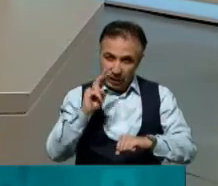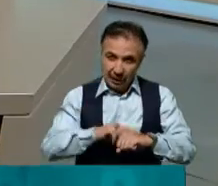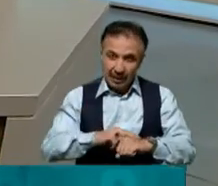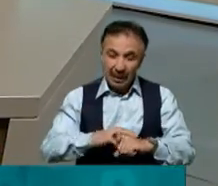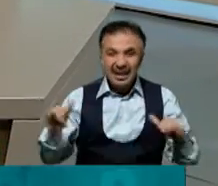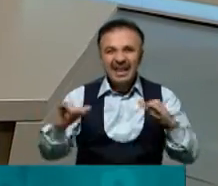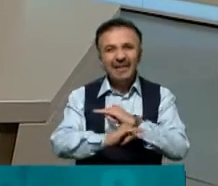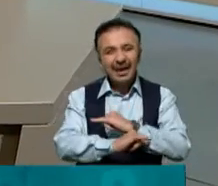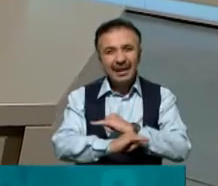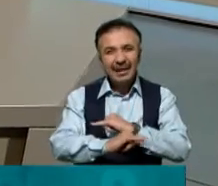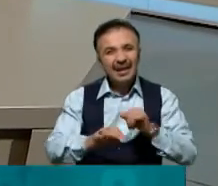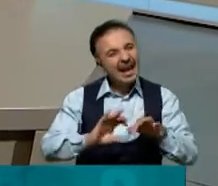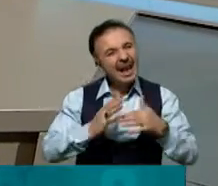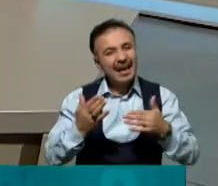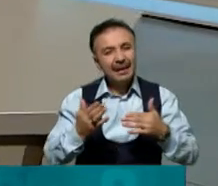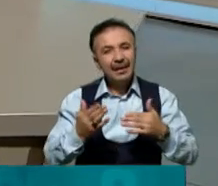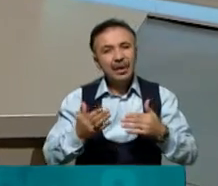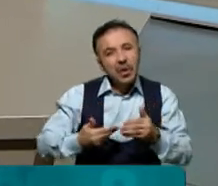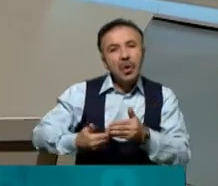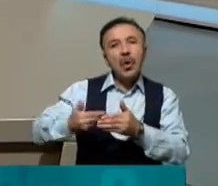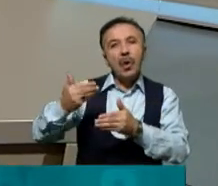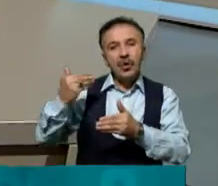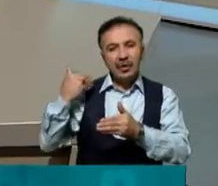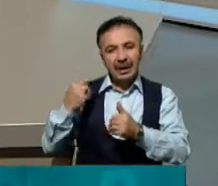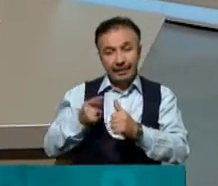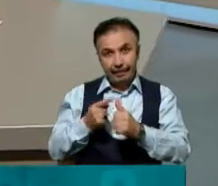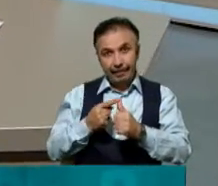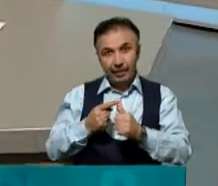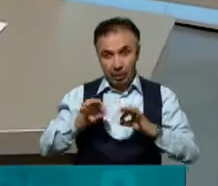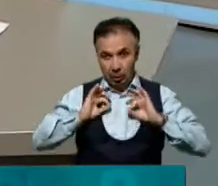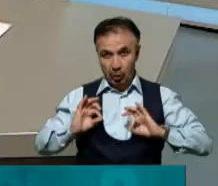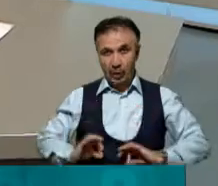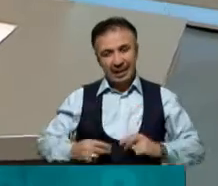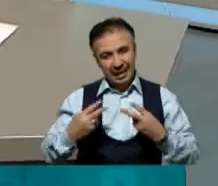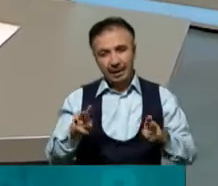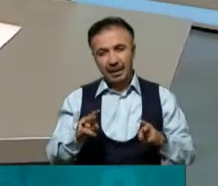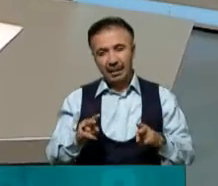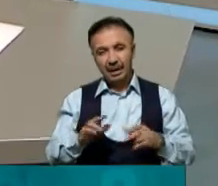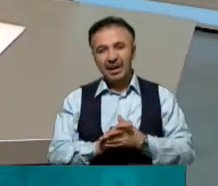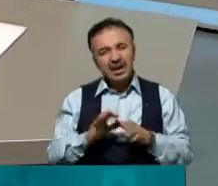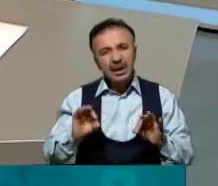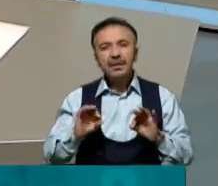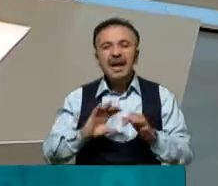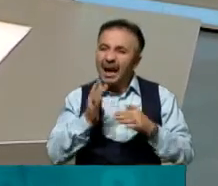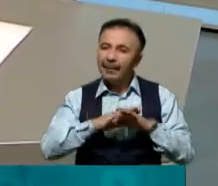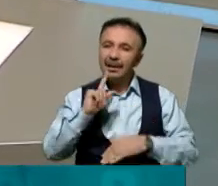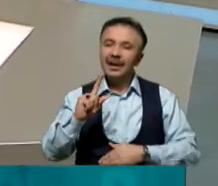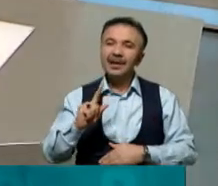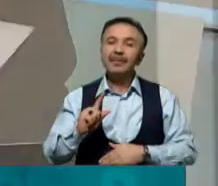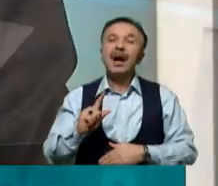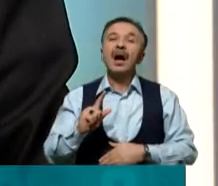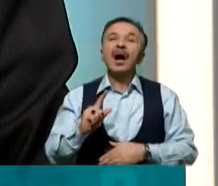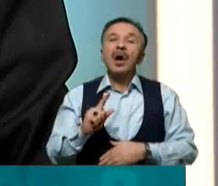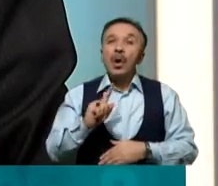Evvela normalde köle azat etmek. Hı-hı. Ama yok. Günümüzde yok. Şimdi ne yapacak? 10 fakiri akşamlı